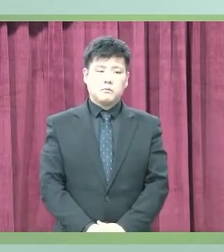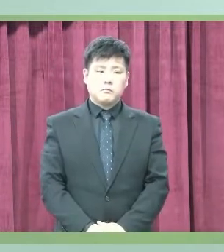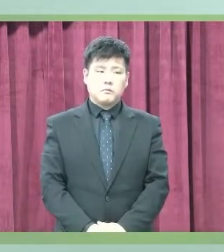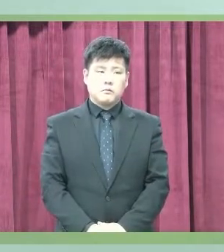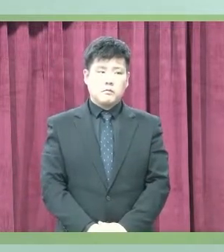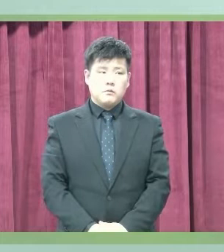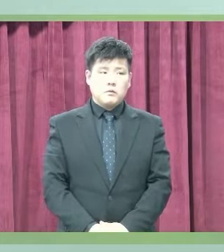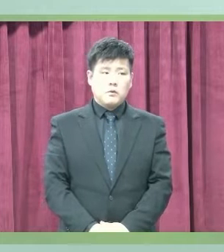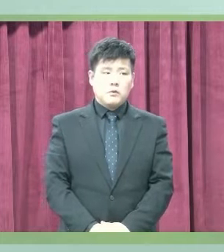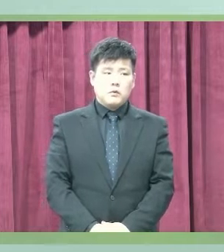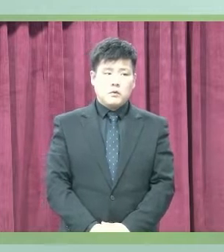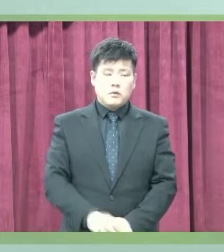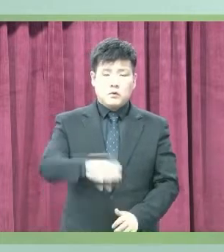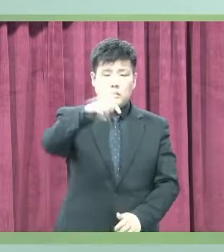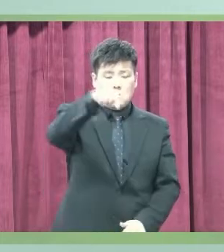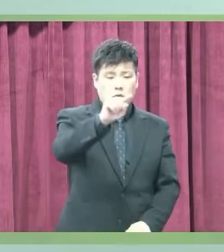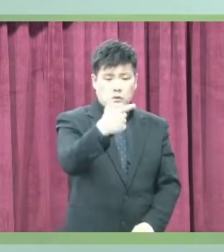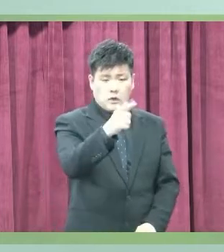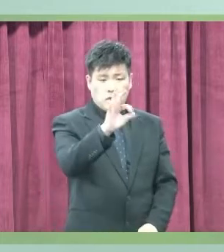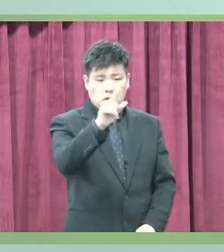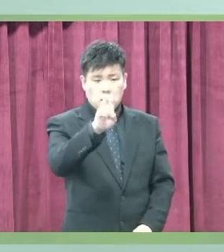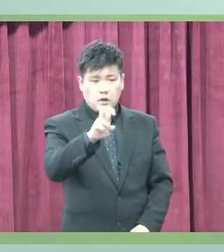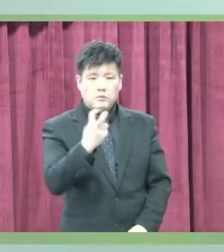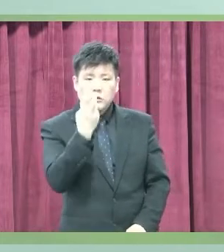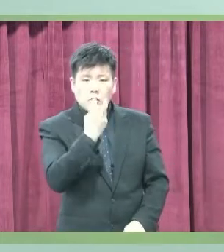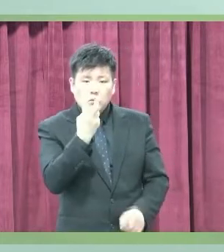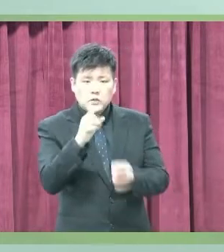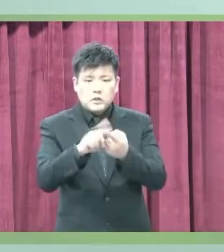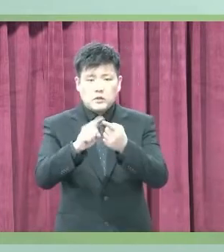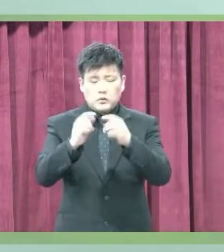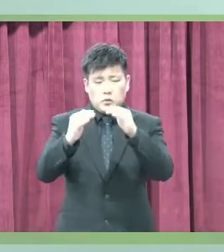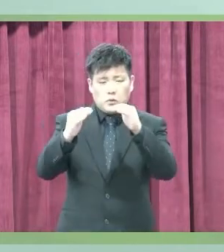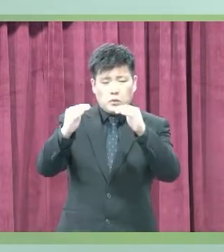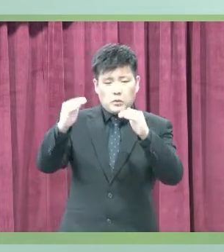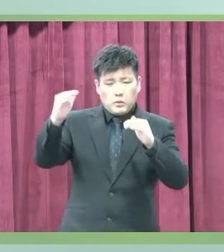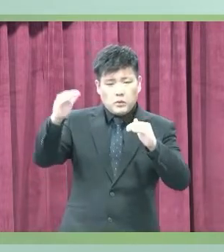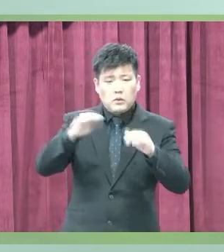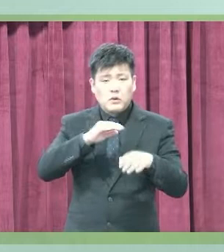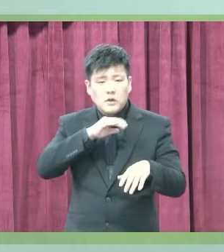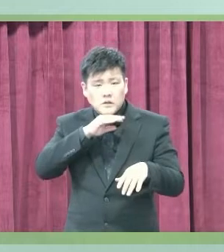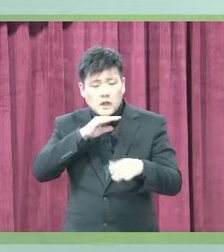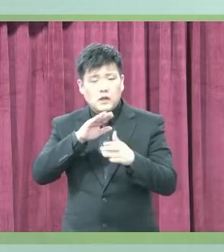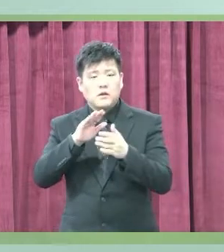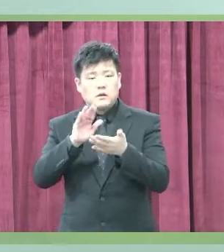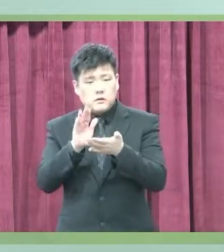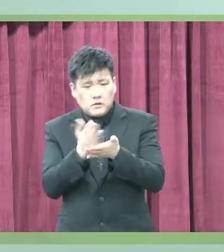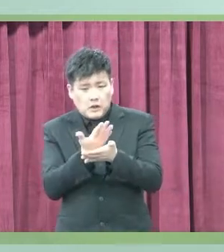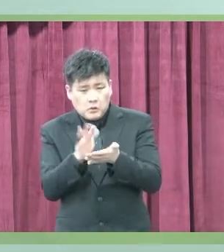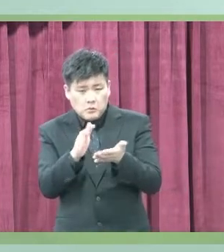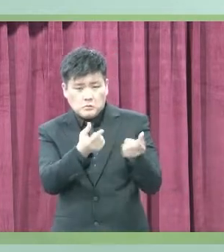간암 검진도 조금씩 상승하면서 그 격차가 벌어지고 연령 표준화에서도 비슷한 패턴을 보이고